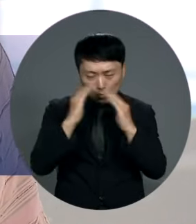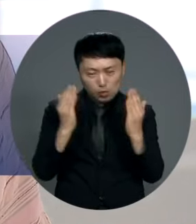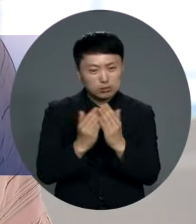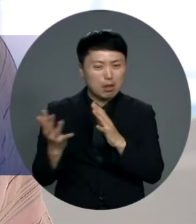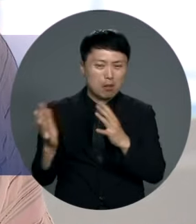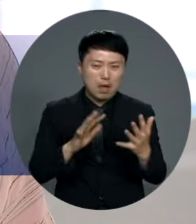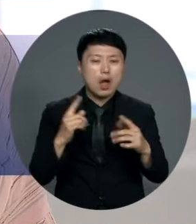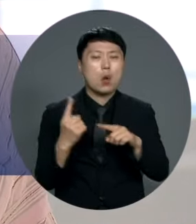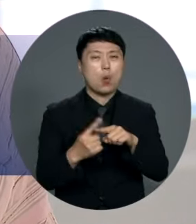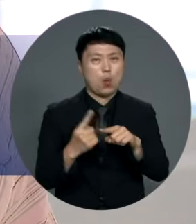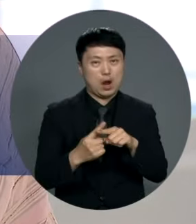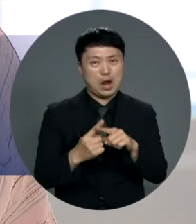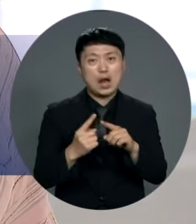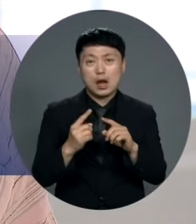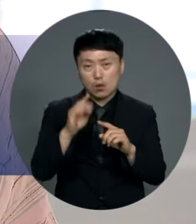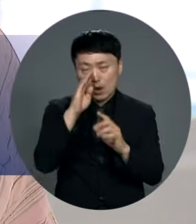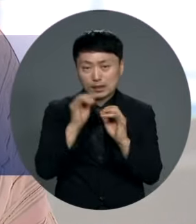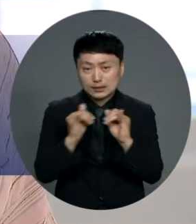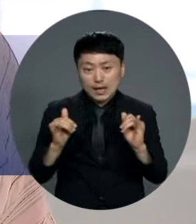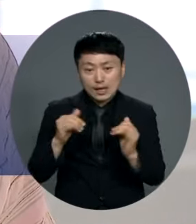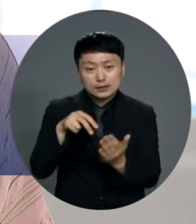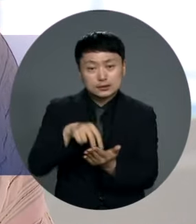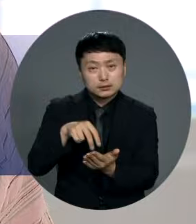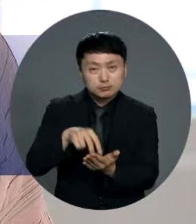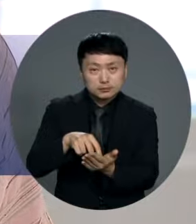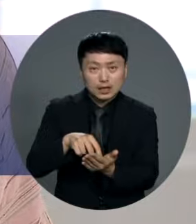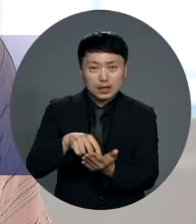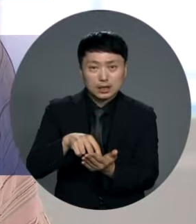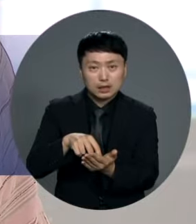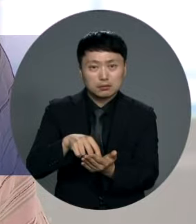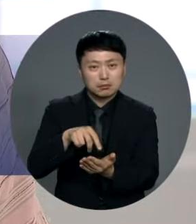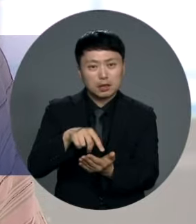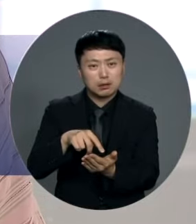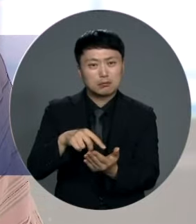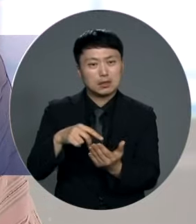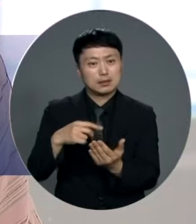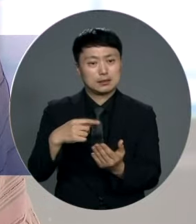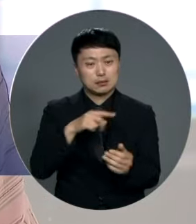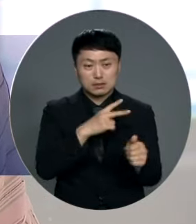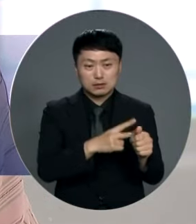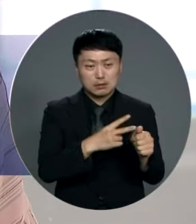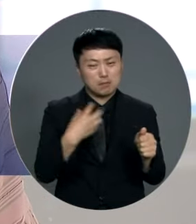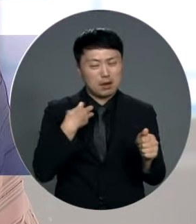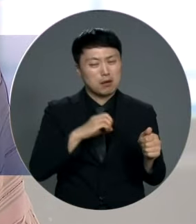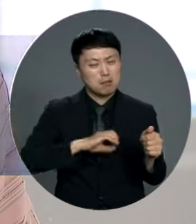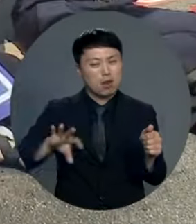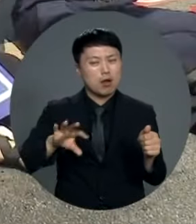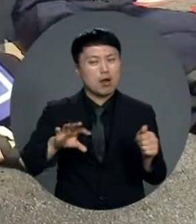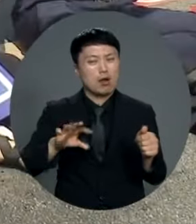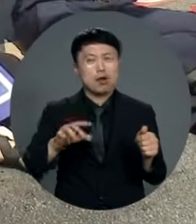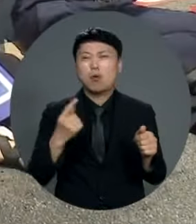몸이 아픈 사람들 가족 입장에서는 너무 무책임하다는 생각밖에 안 되죠.